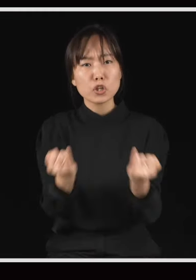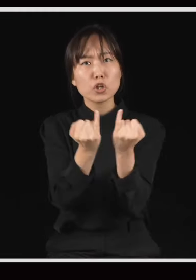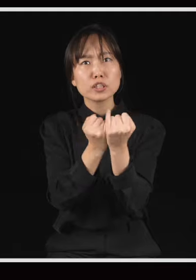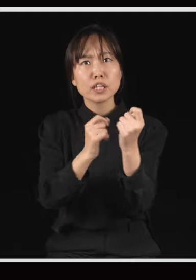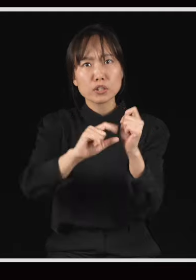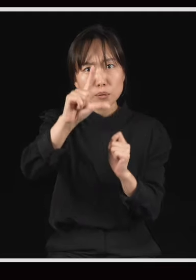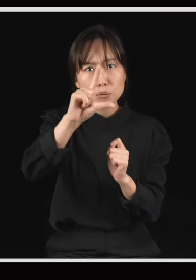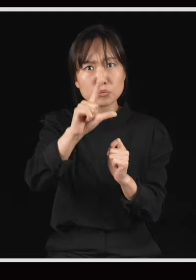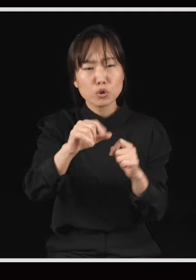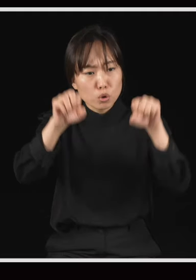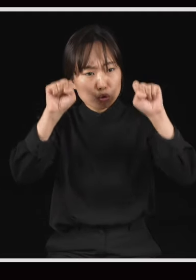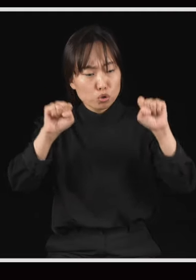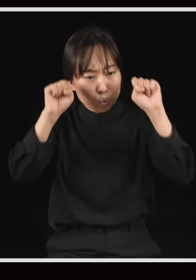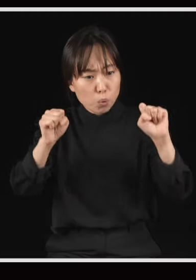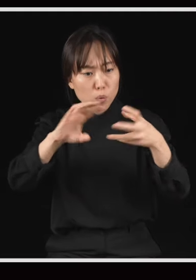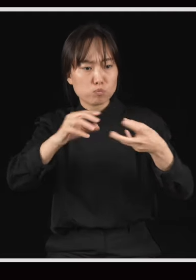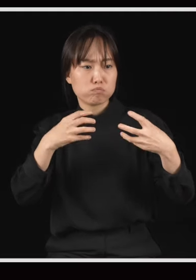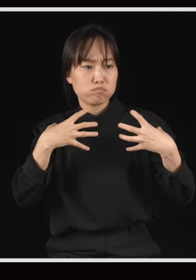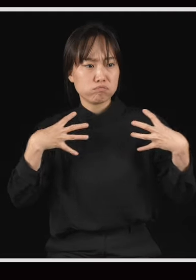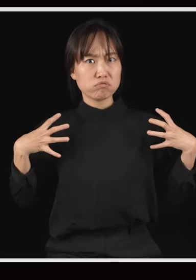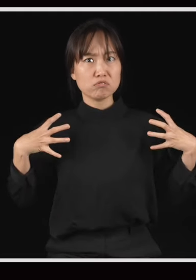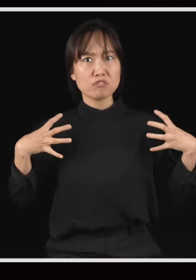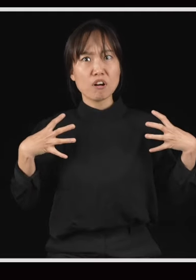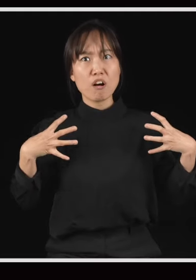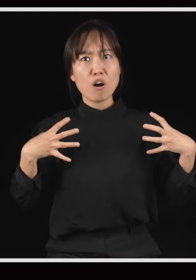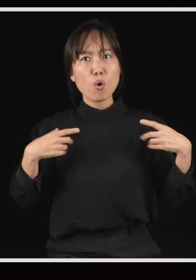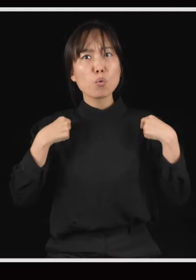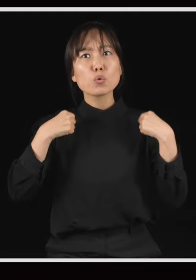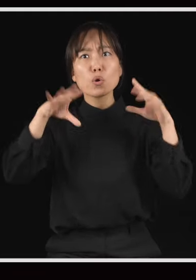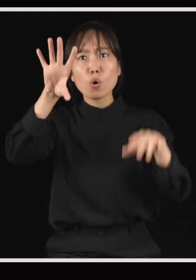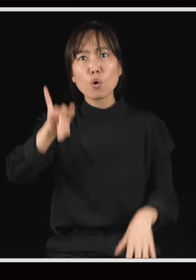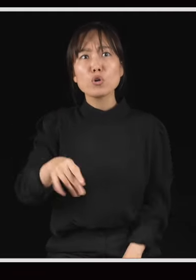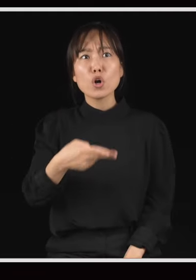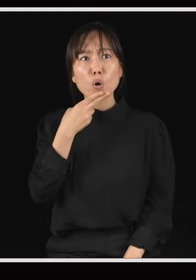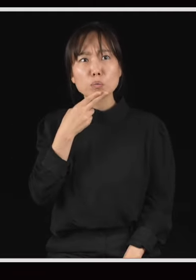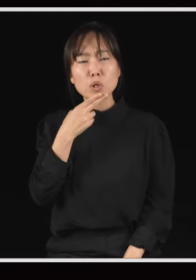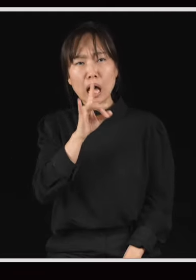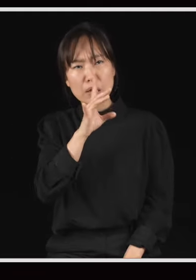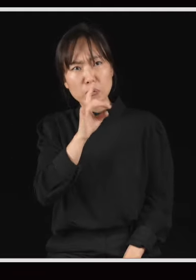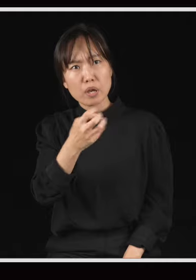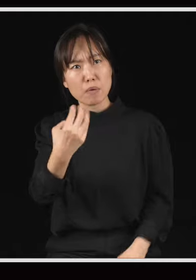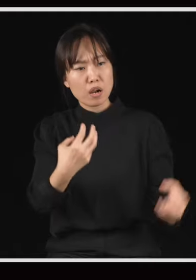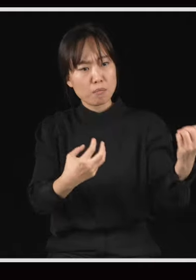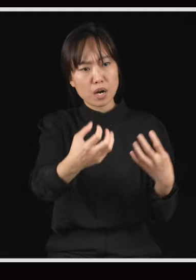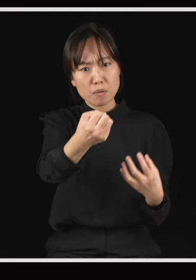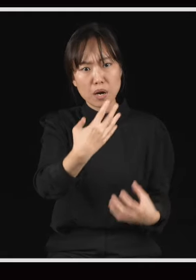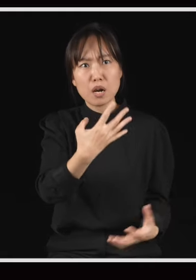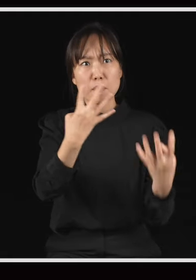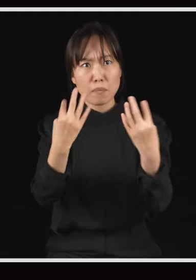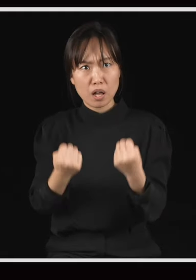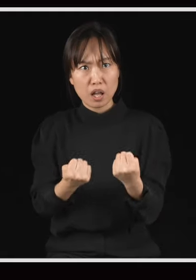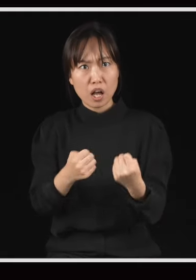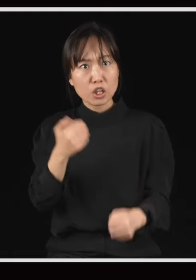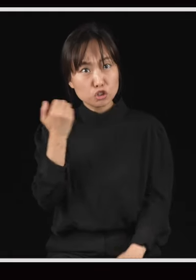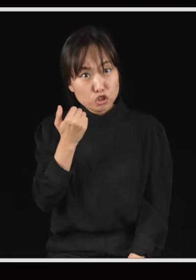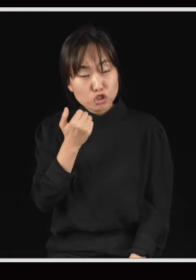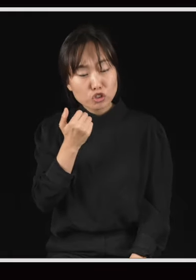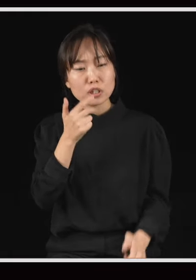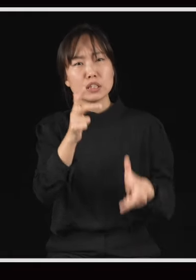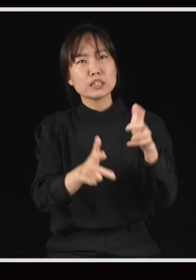여성분들께서는 운동하면은 옷 안 맞을 것이 걱정된다. 굉장히 많아요. 특히 이제 그 돈